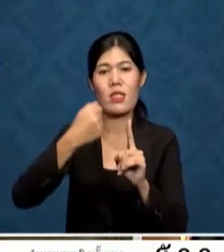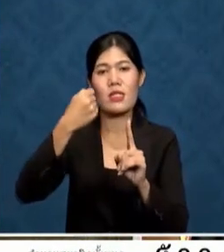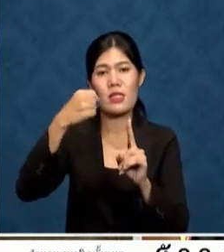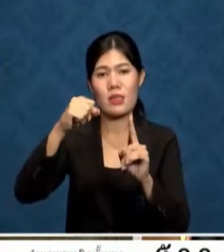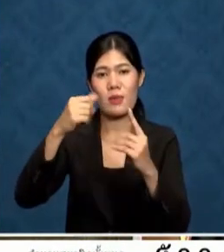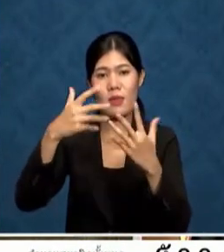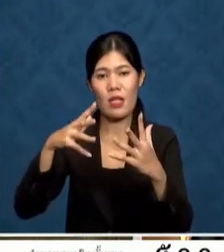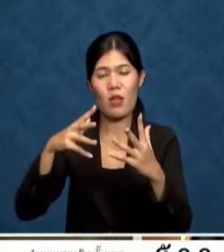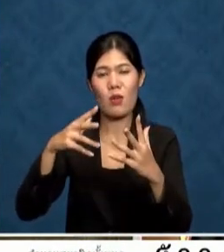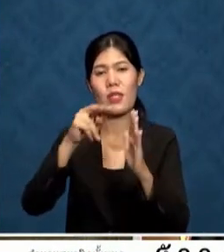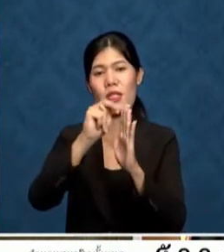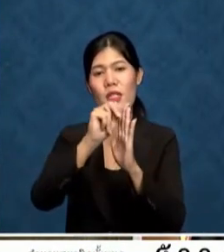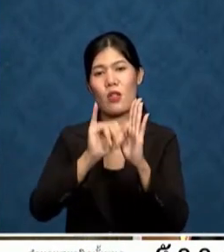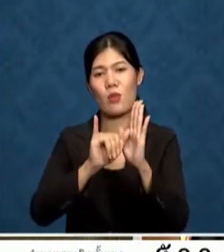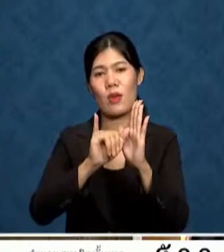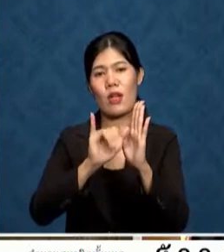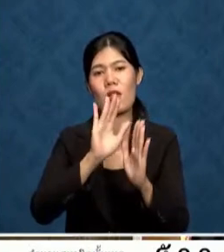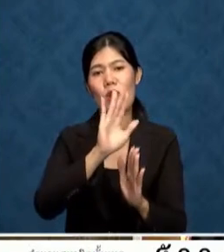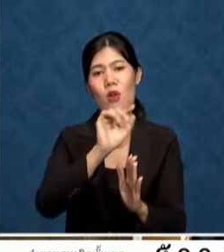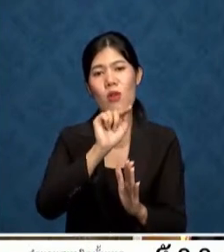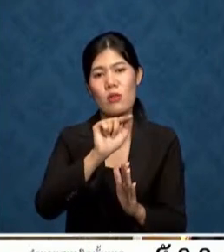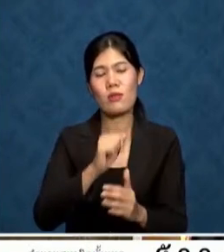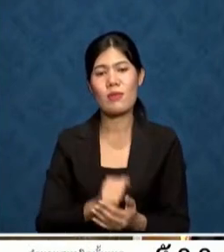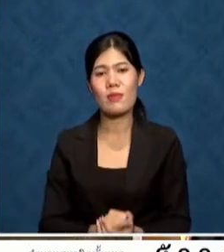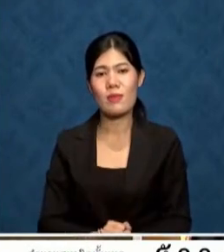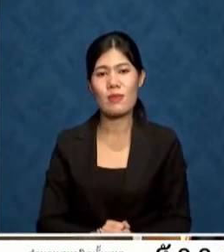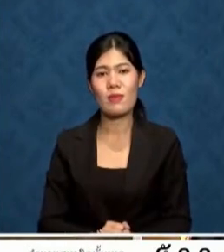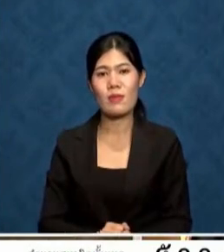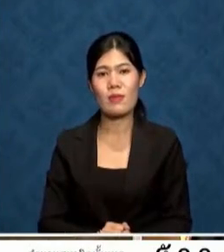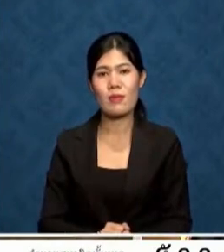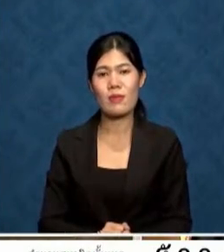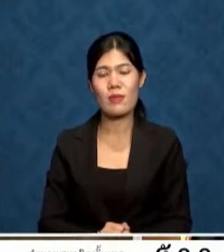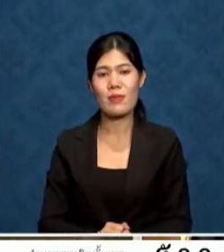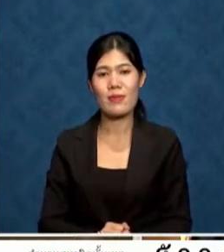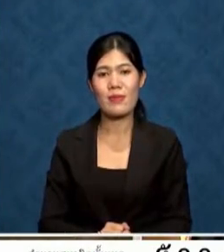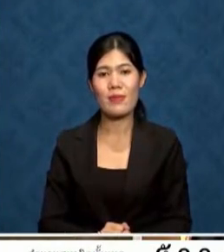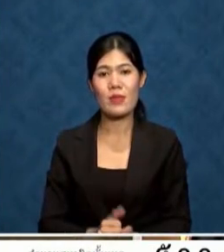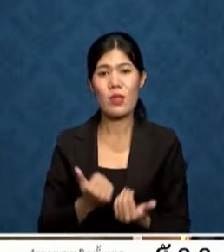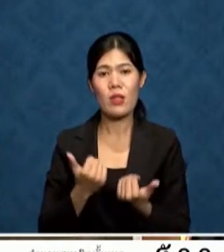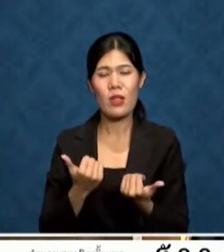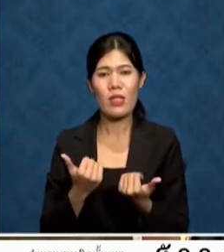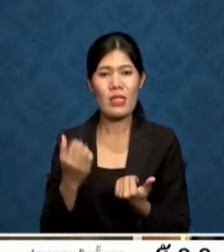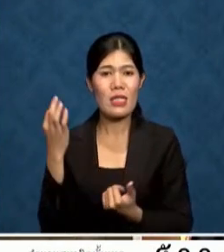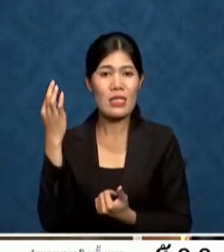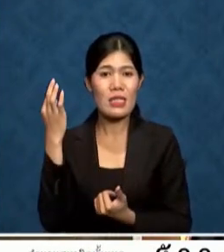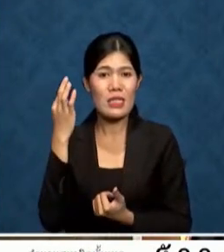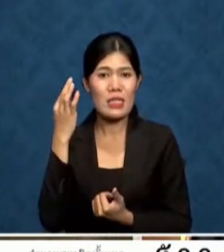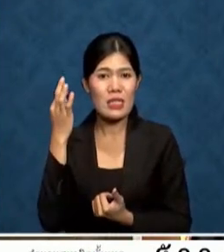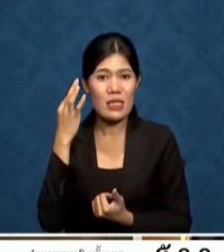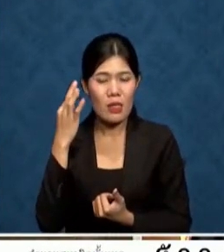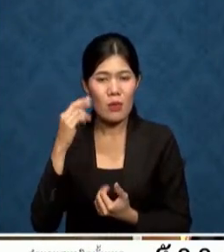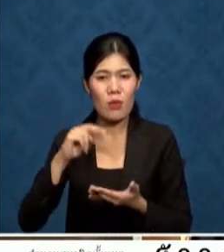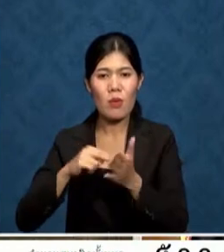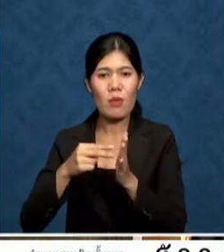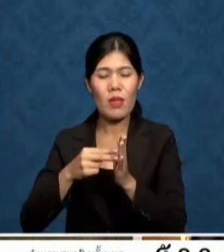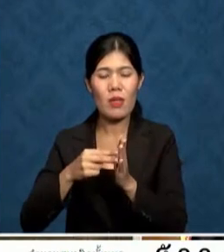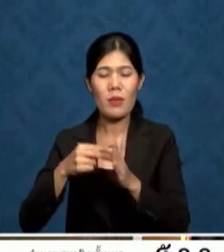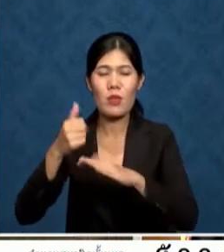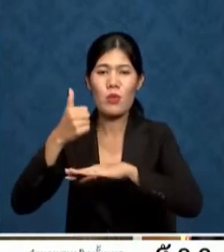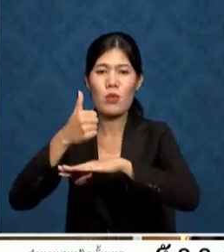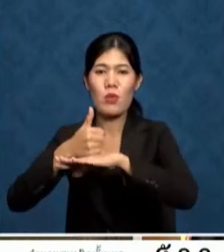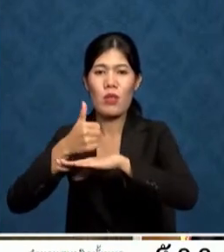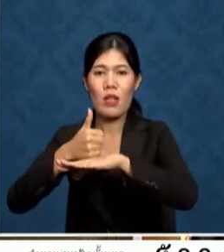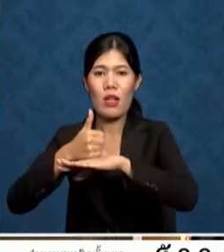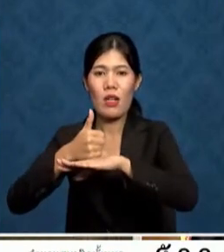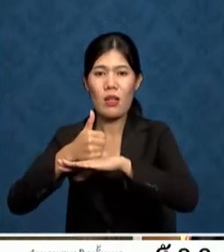ของท่านนะครับวันนี้เราได้ยินคำว่าทักก้าทักก้าเยอะมากนะครับทักก้าก็คือจะเป็นเจ้าภาพหน่วยงานตามเอเป็นหน่วยงาน